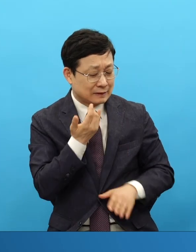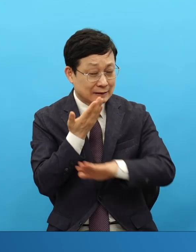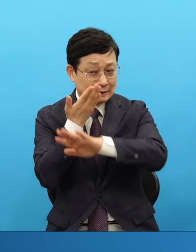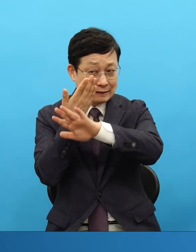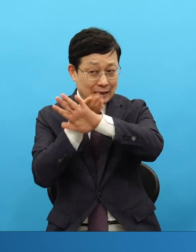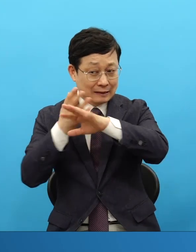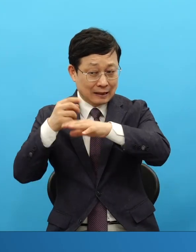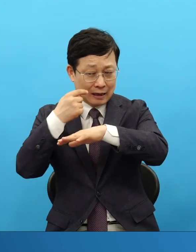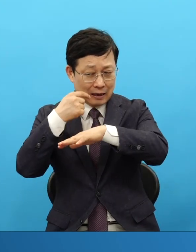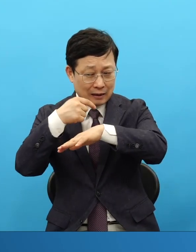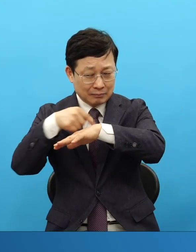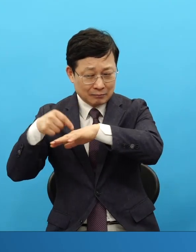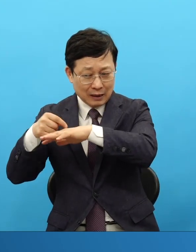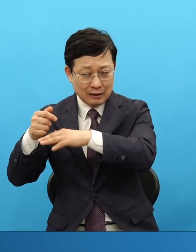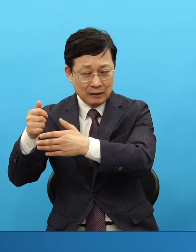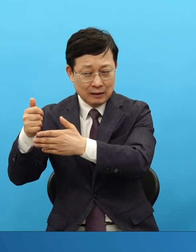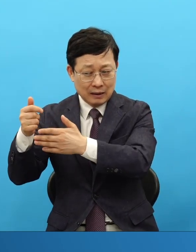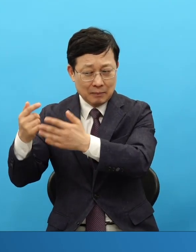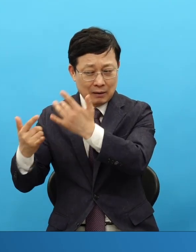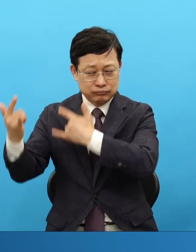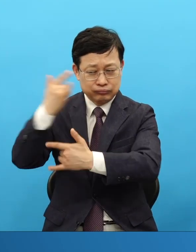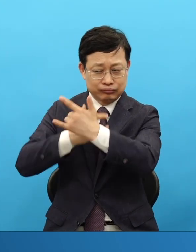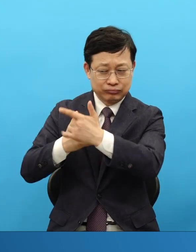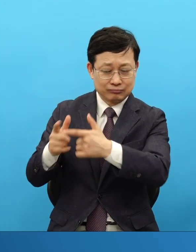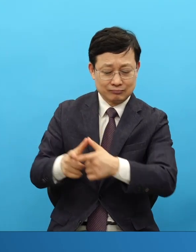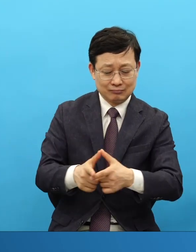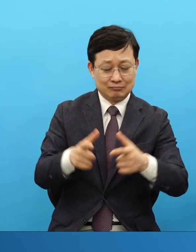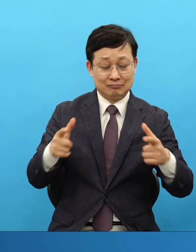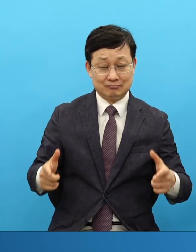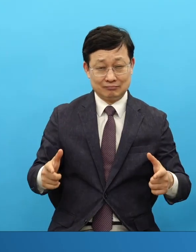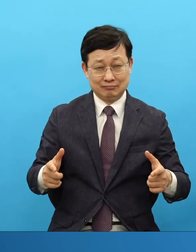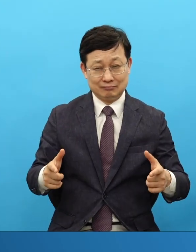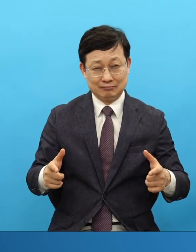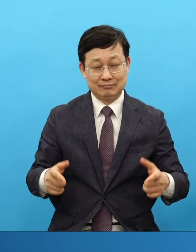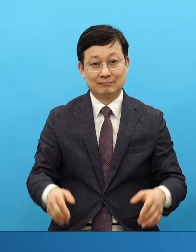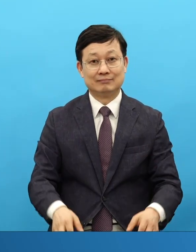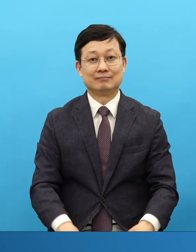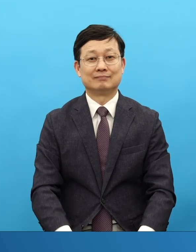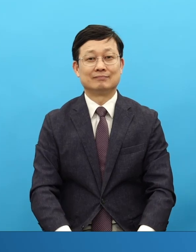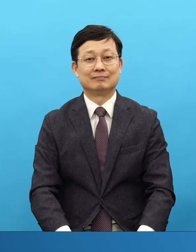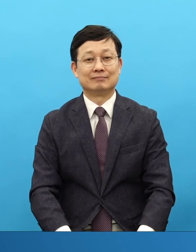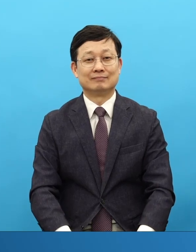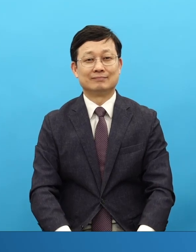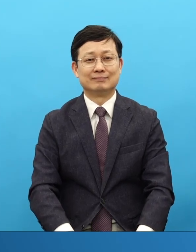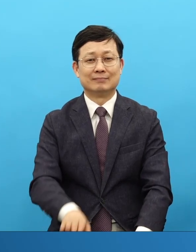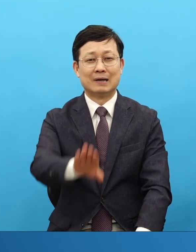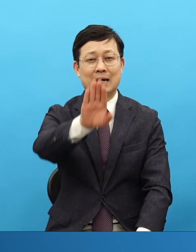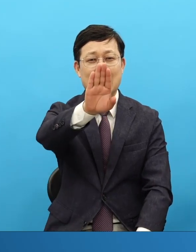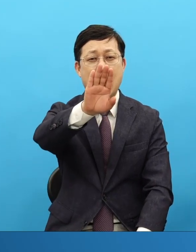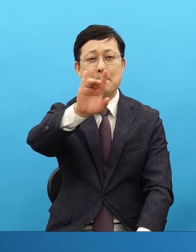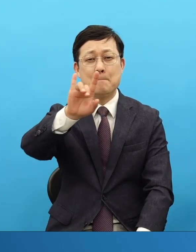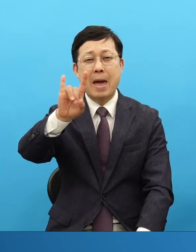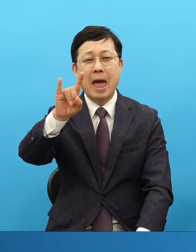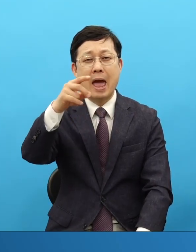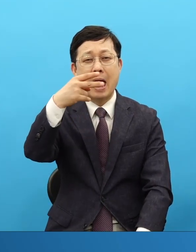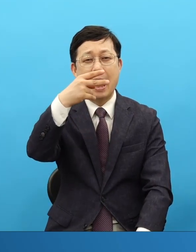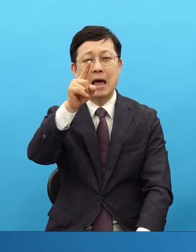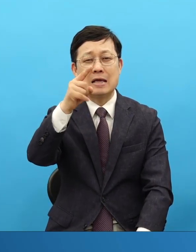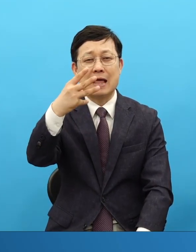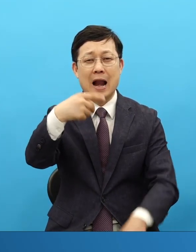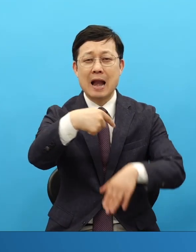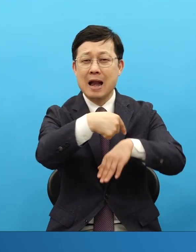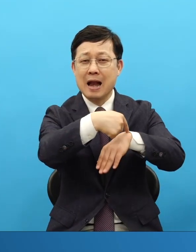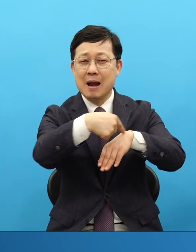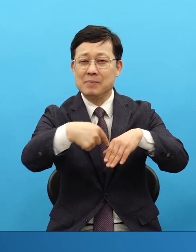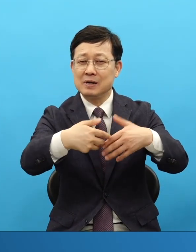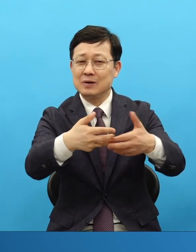빨리 눈치채야 multi-ethnics. 됩니다. We must quickly catch on. 배달민족 좋은 말 아닙니다. So 그렇죠? the country of delivery,